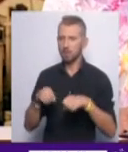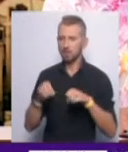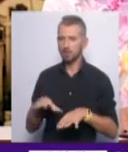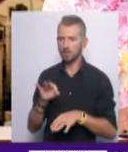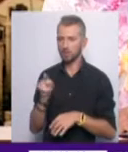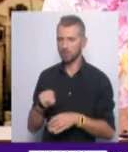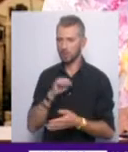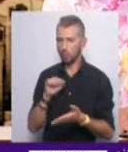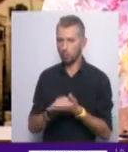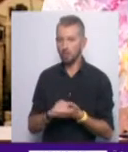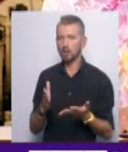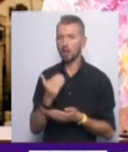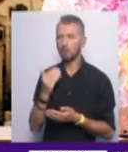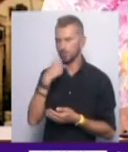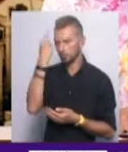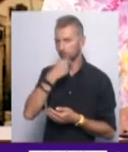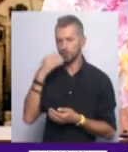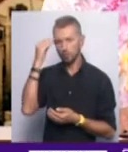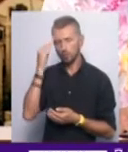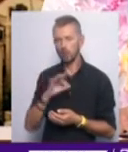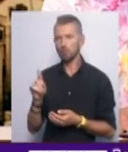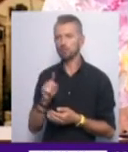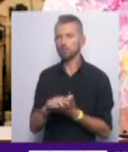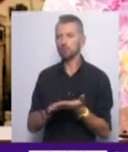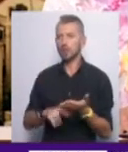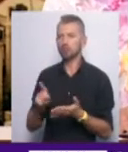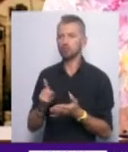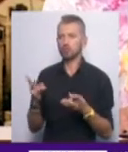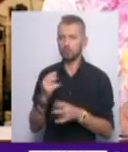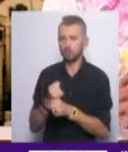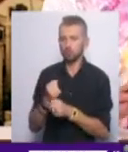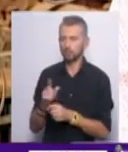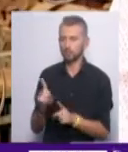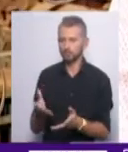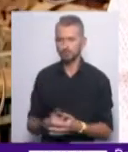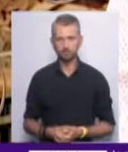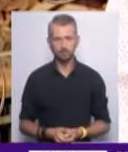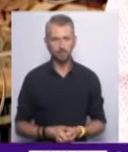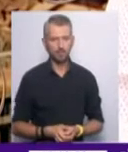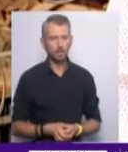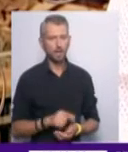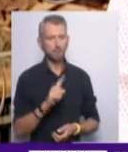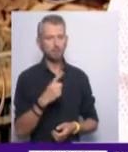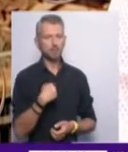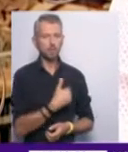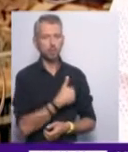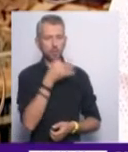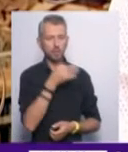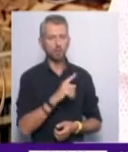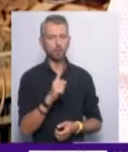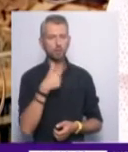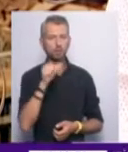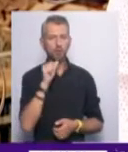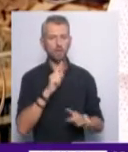цього документу і яка ваша особиста точка зору, що далі слід робити? Прошу. Ну, перше, я хочу сказати, що вчора на